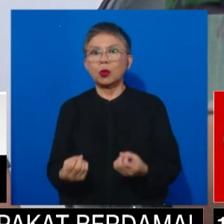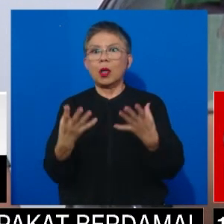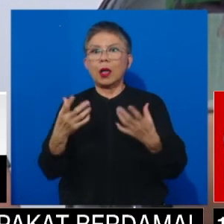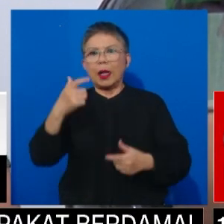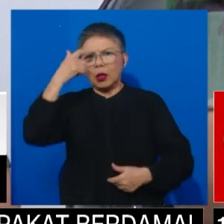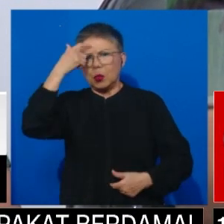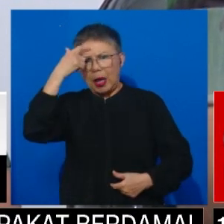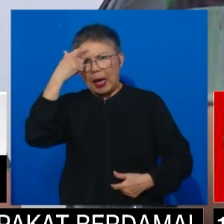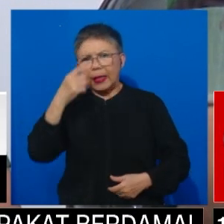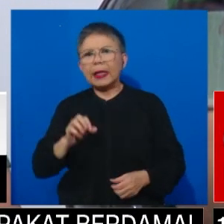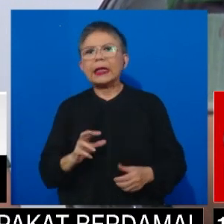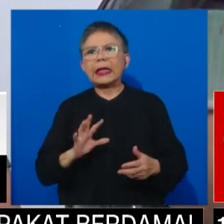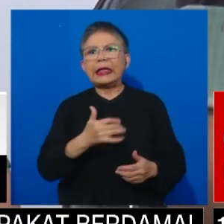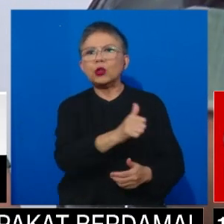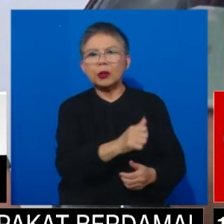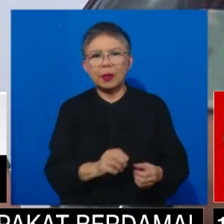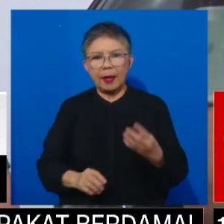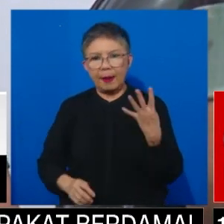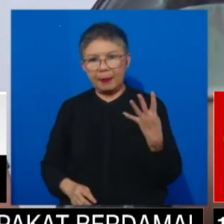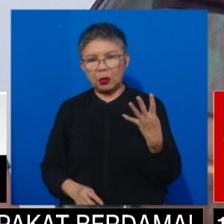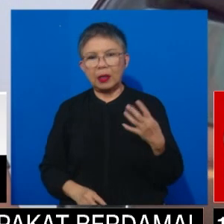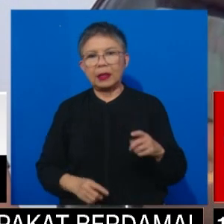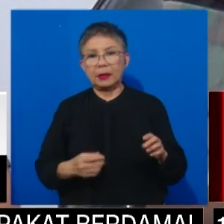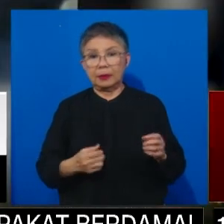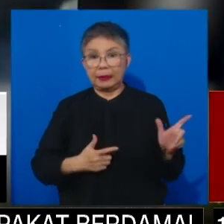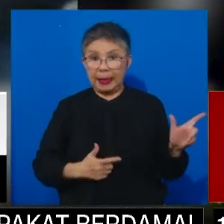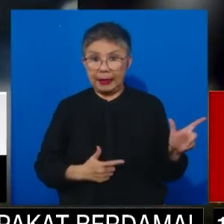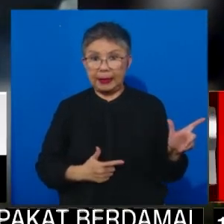diduga ada keterlibatan prajurit TNI.